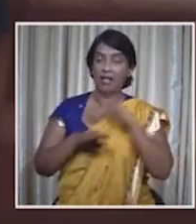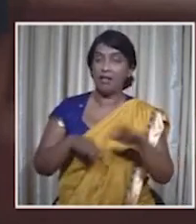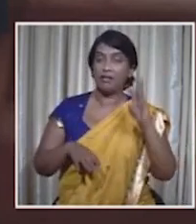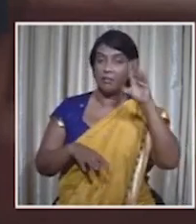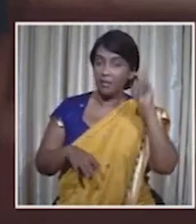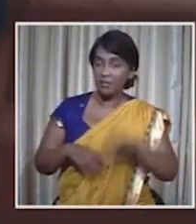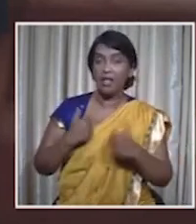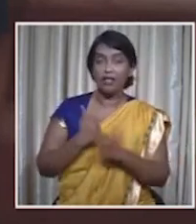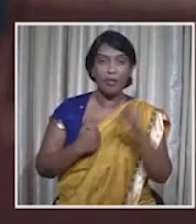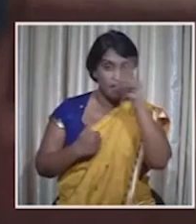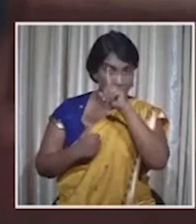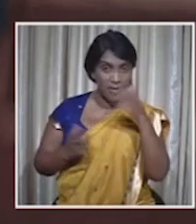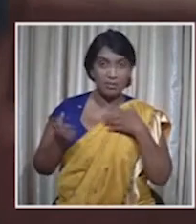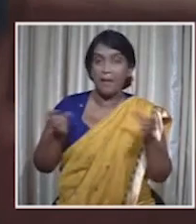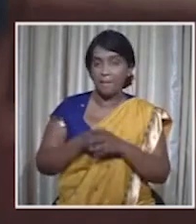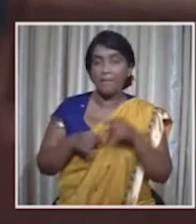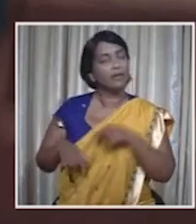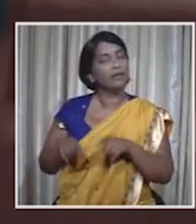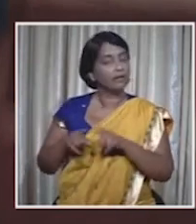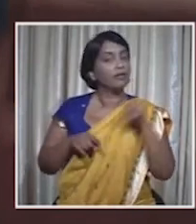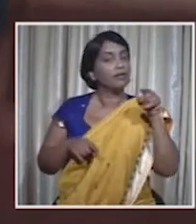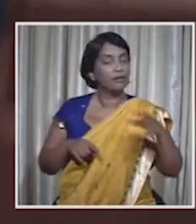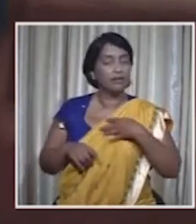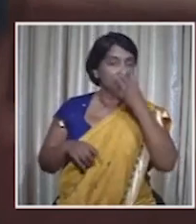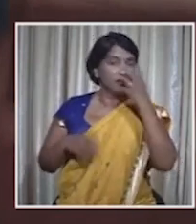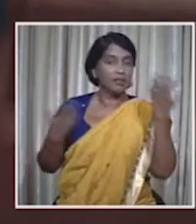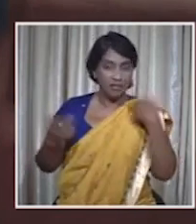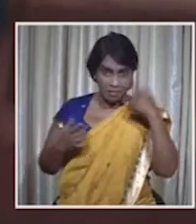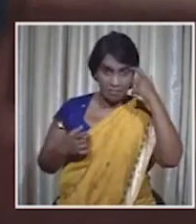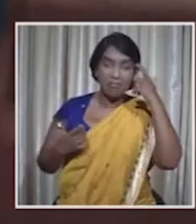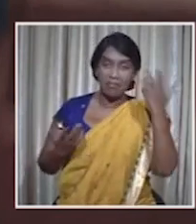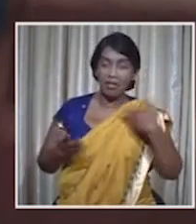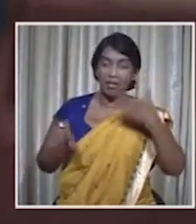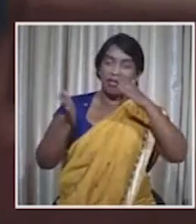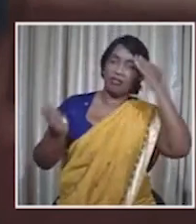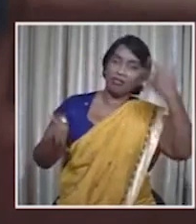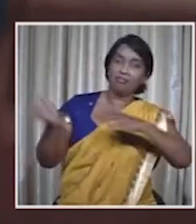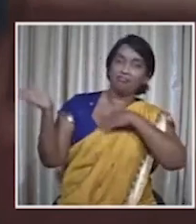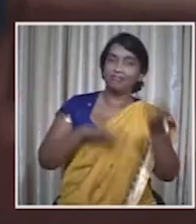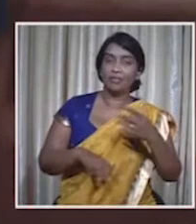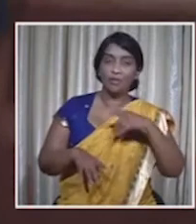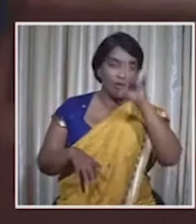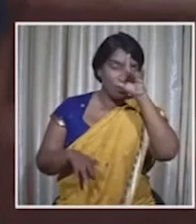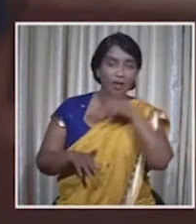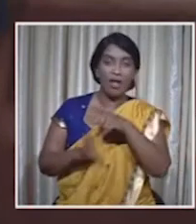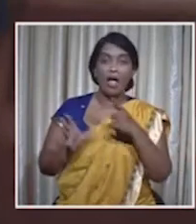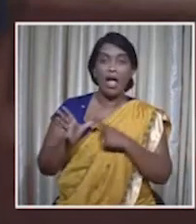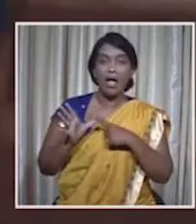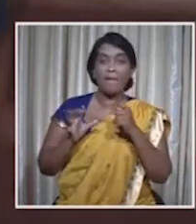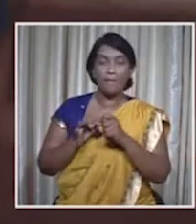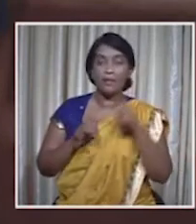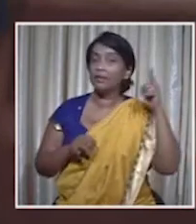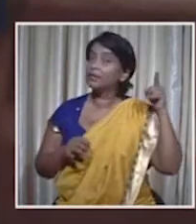එක මාසෙන් අපේ පක්ෂය ඊට පස්සේ තමුන්නාසක ඔක්සිජන් නැහැ කියලා මතක නැද්ද හිටගෙන ඉඳි මැරේ කිව්වා කුරුණෑගල අපේ අවේසිංහ මන්ත්‍රීතුමා ගිහිල්ලා